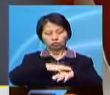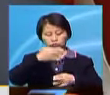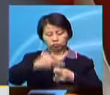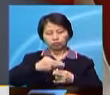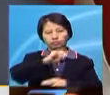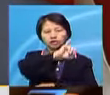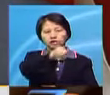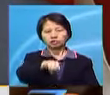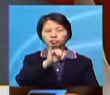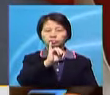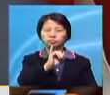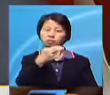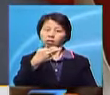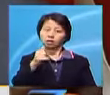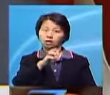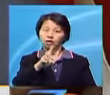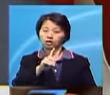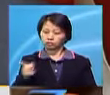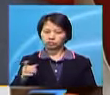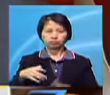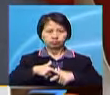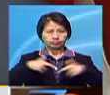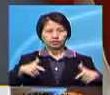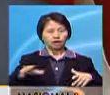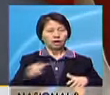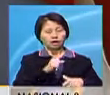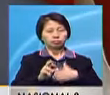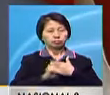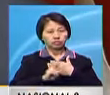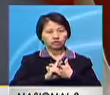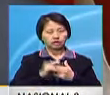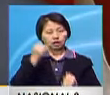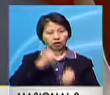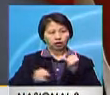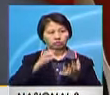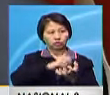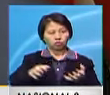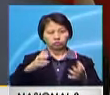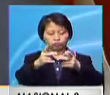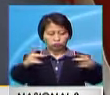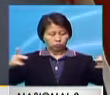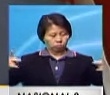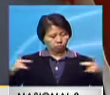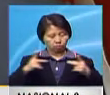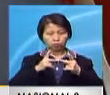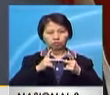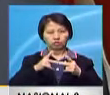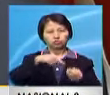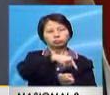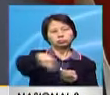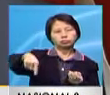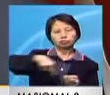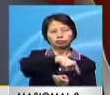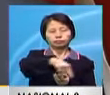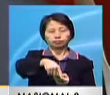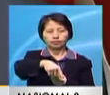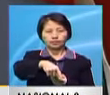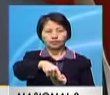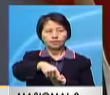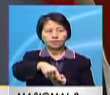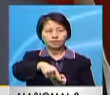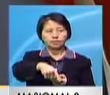mengambil risiko dan akhirnya merosakkan kawasan-kawasan persekitaran